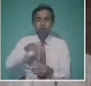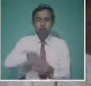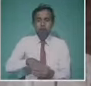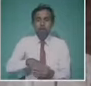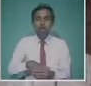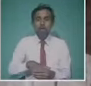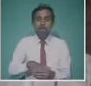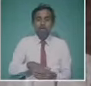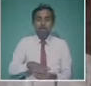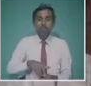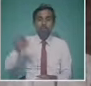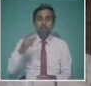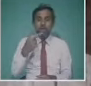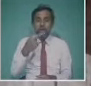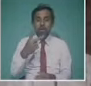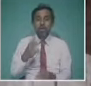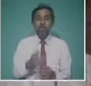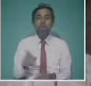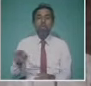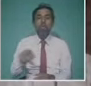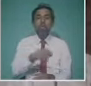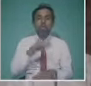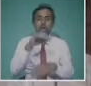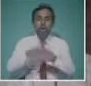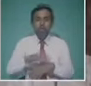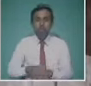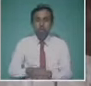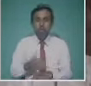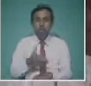ඉන්න දිත්ව පුරවැසිය කවුද කියලා හඳුනා